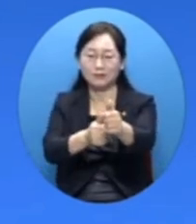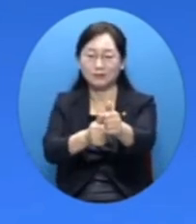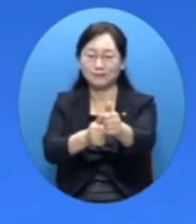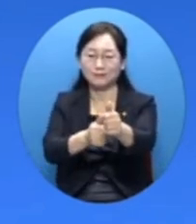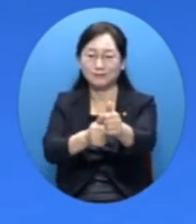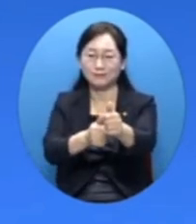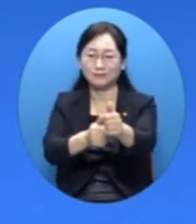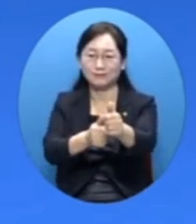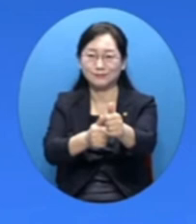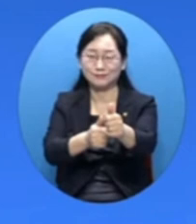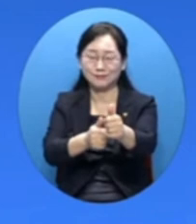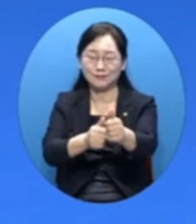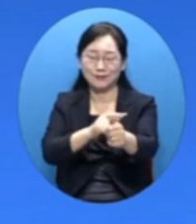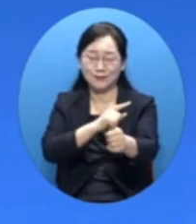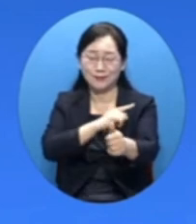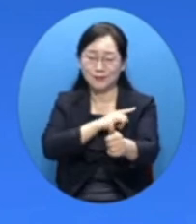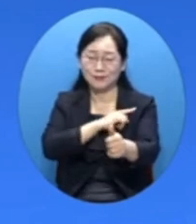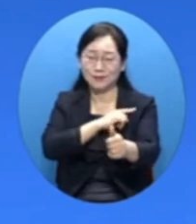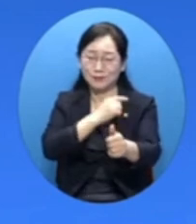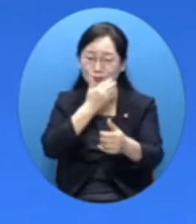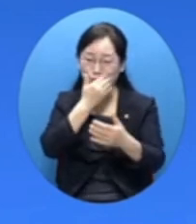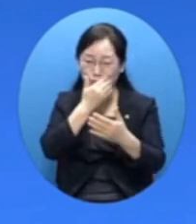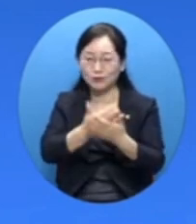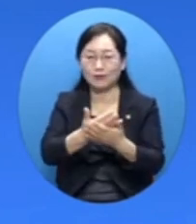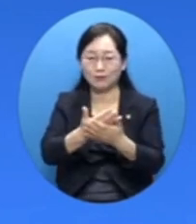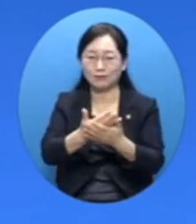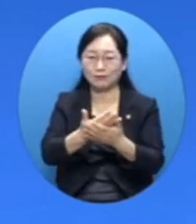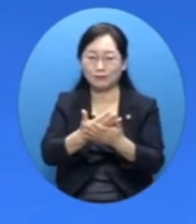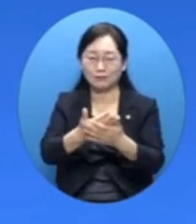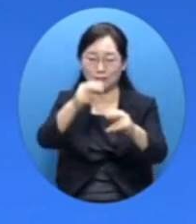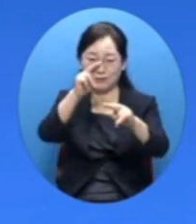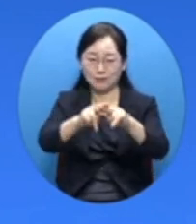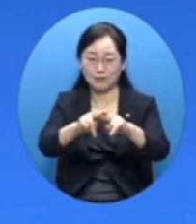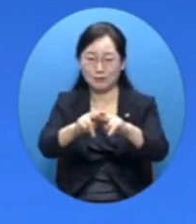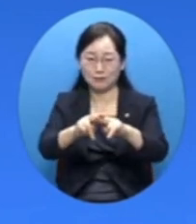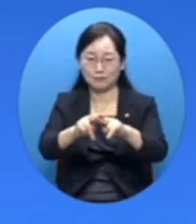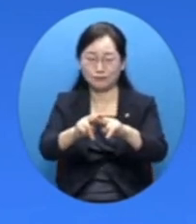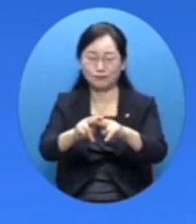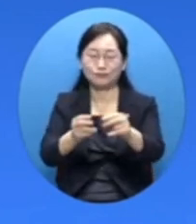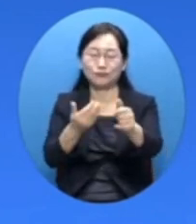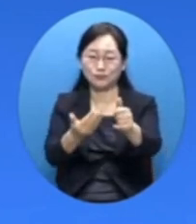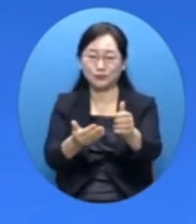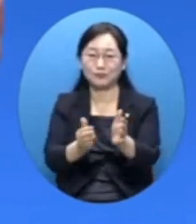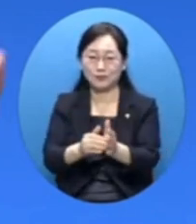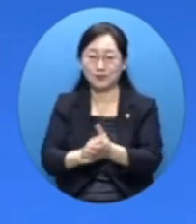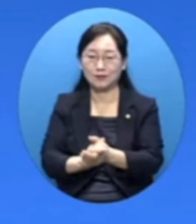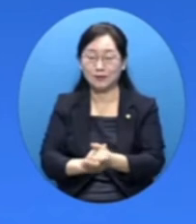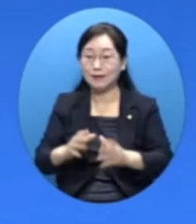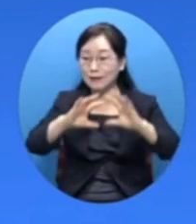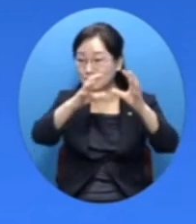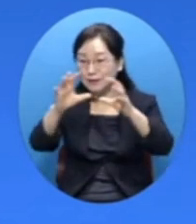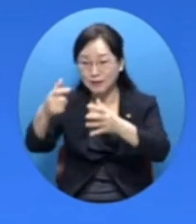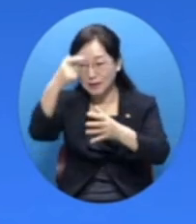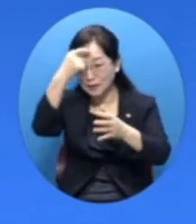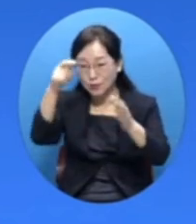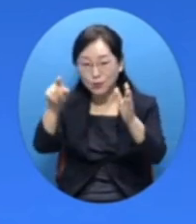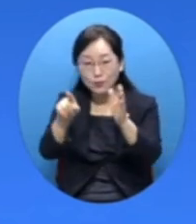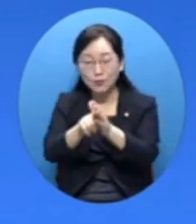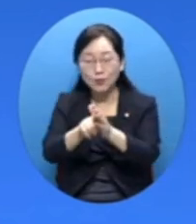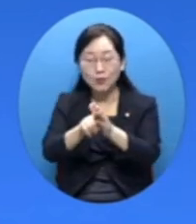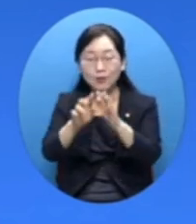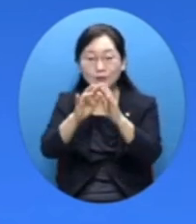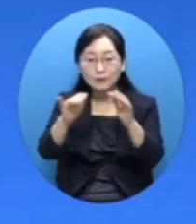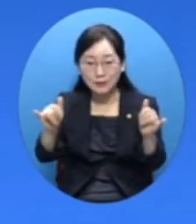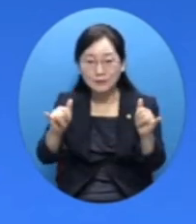그런 가장 귀장 위치에 우뚝서게 된 것입니다 전 세계 기독교인들을